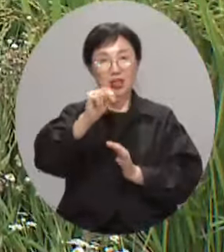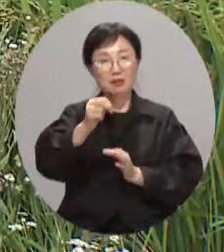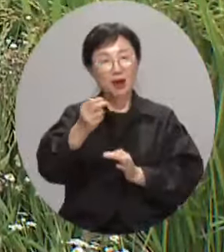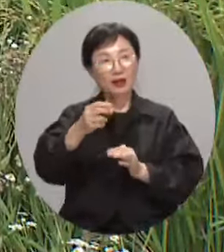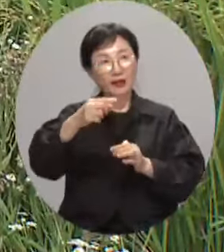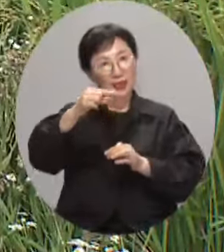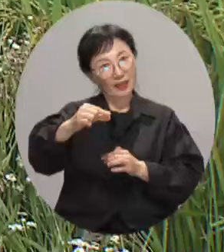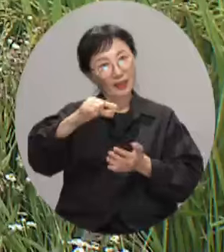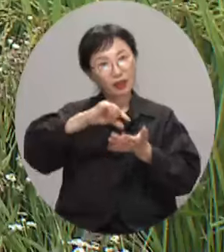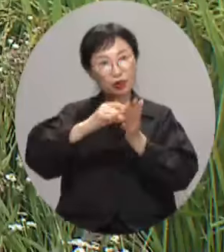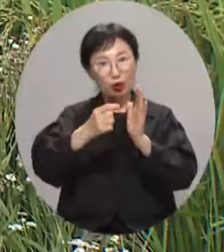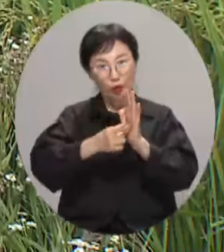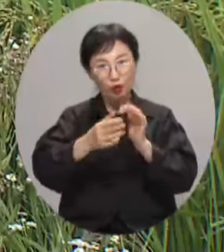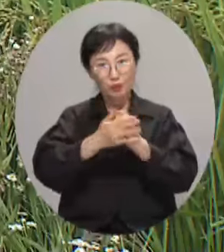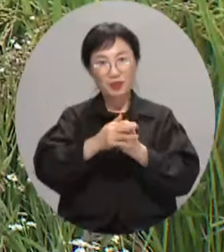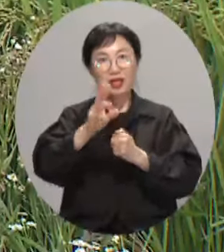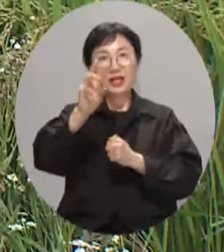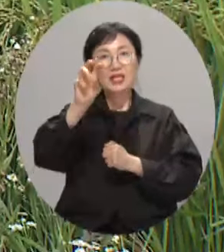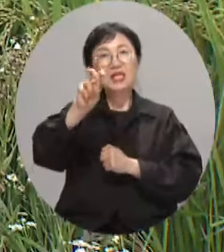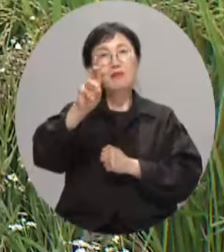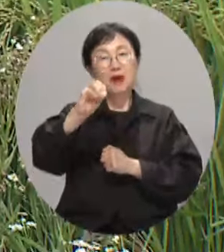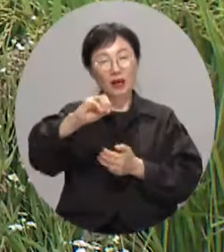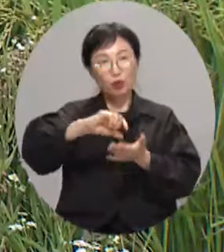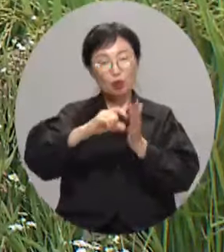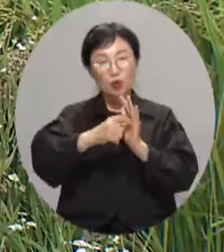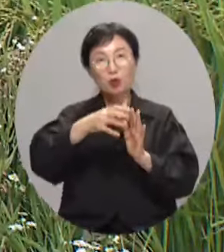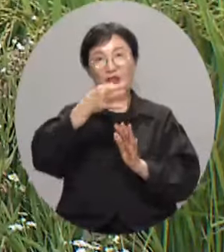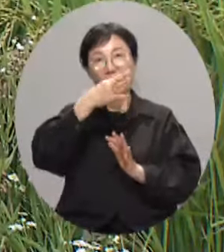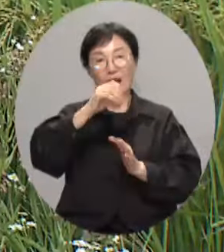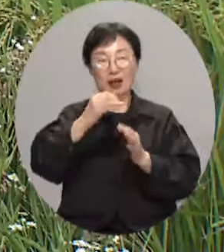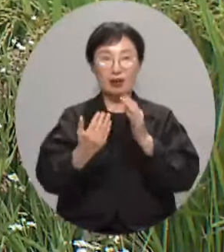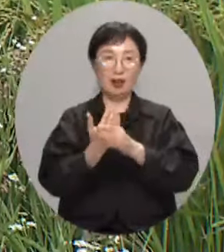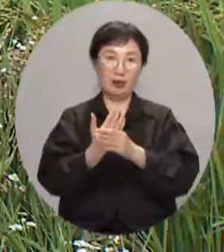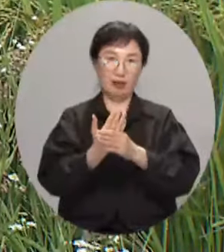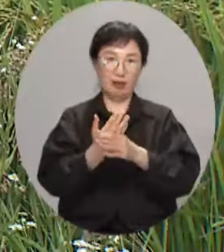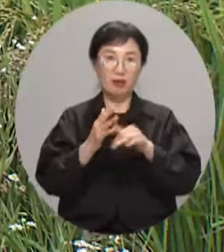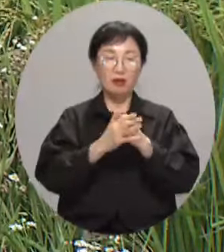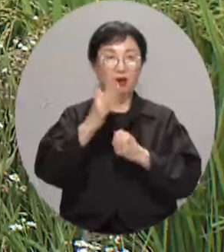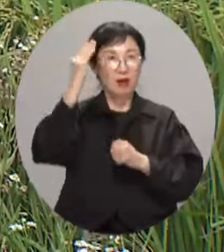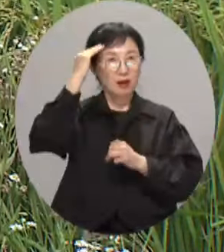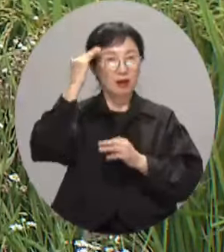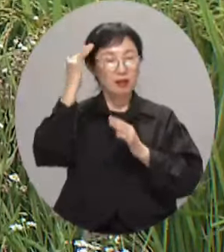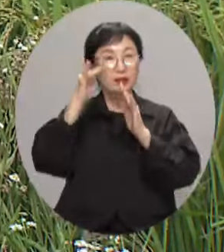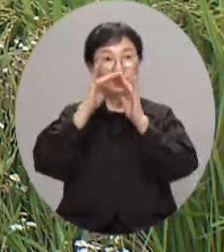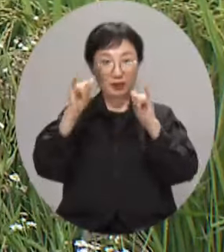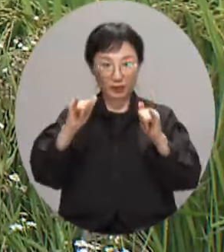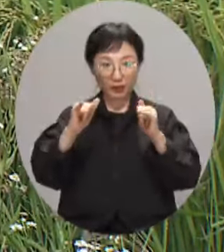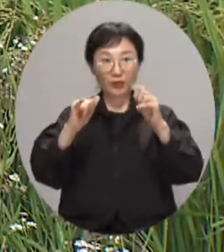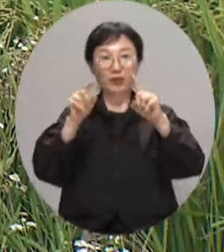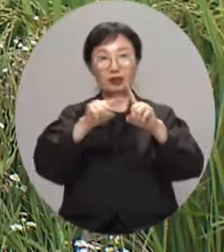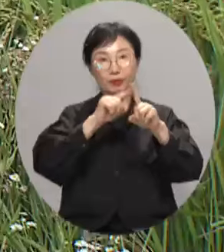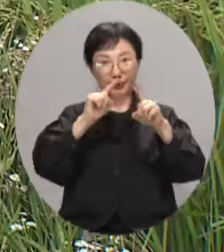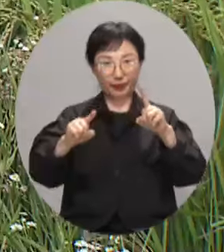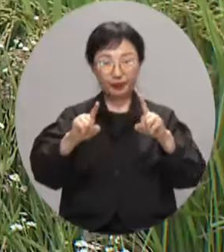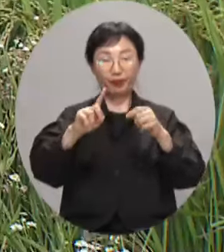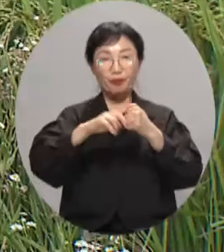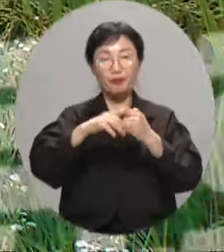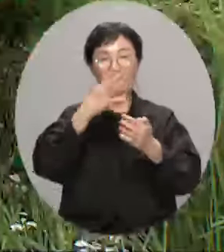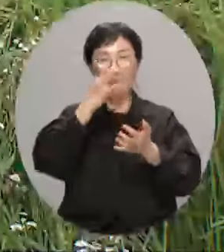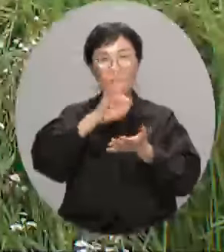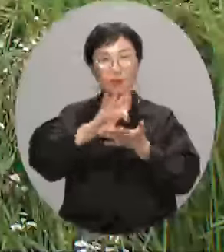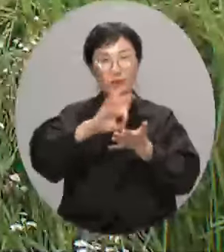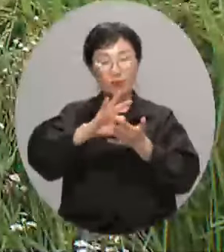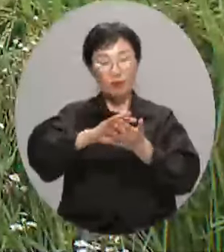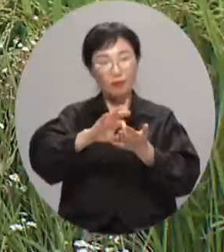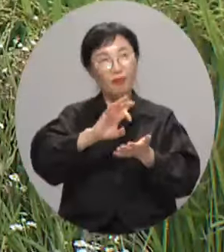정도면 약 10만 톤 분량의 밥쌀이 나오게 됩니다 우리 국민 한 명당 한 해 동안 먹는 쌀 소비량을 놓고